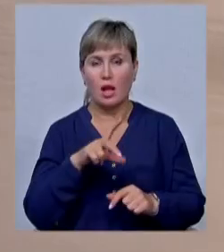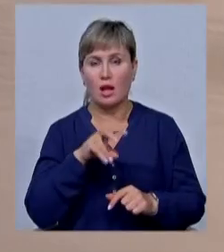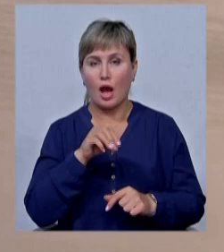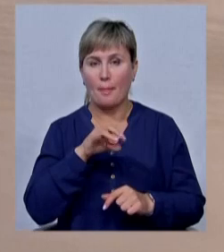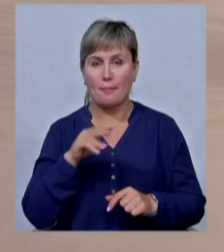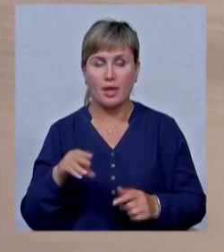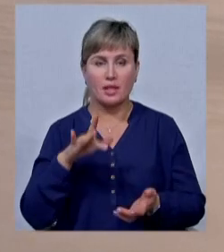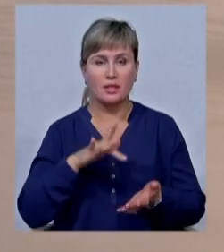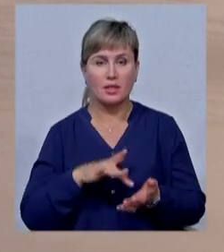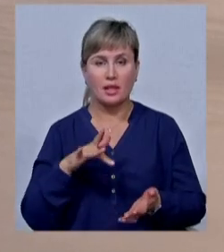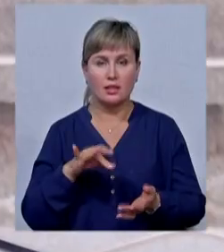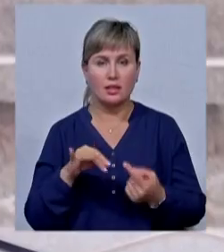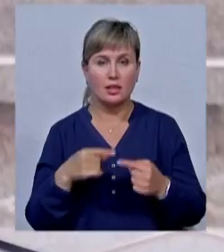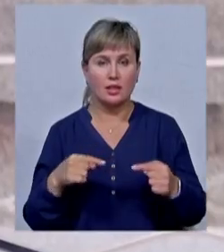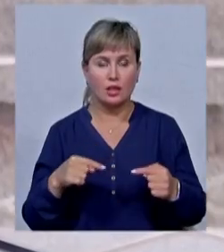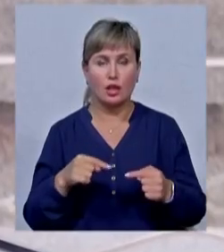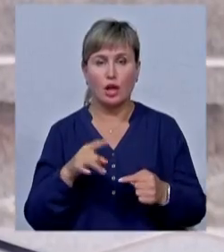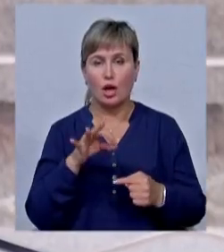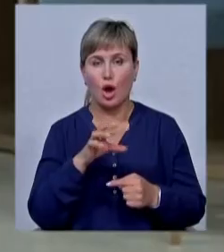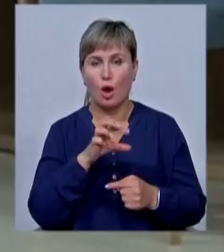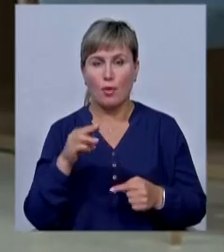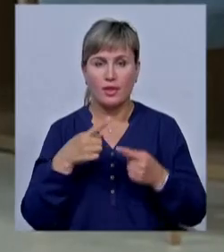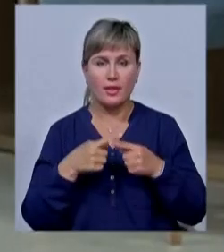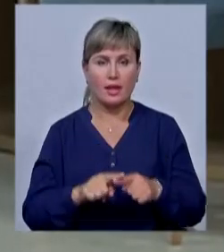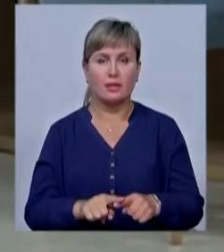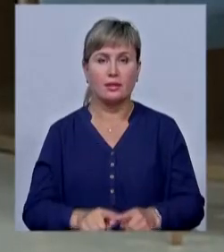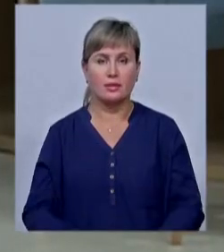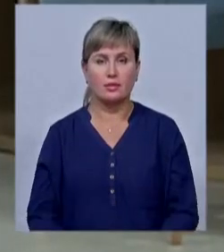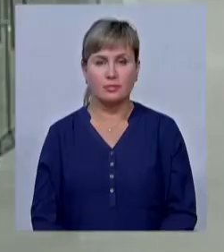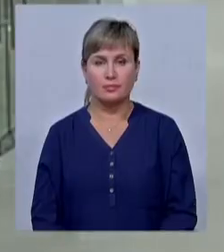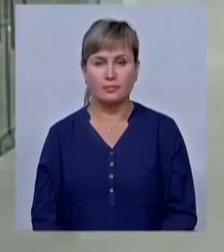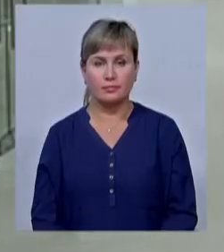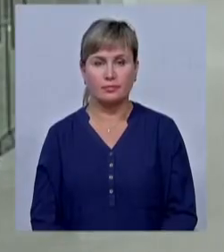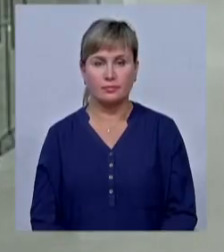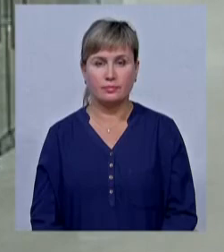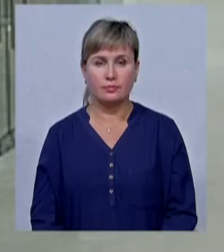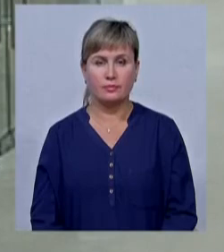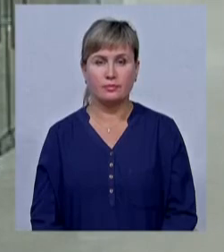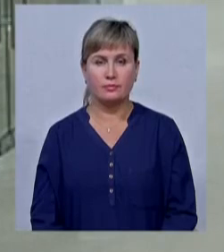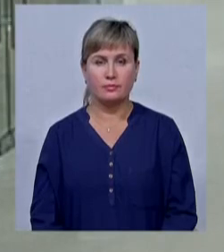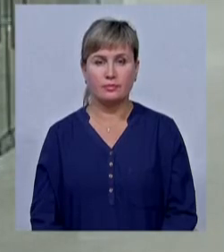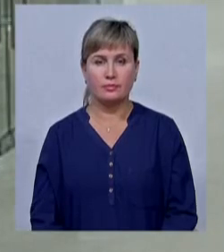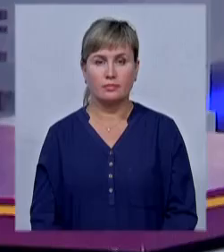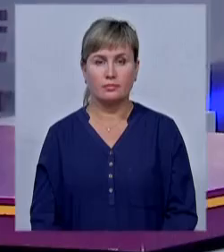центр радиоэлектроники и класс робототехники. Дина Жанабекова, Гани Калуов, телеканал Алматы.